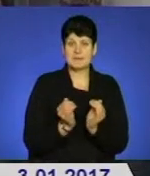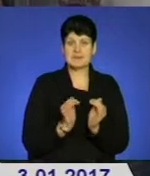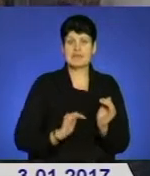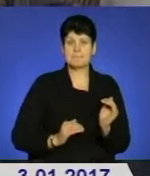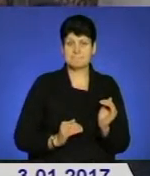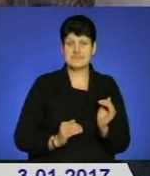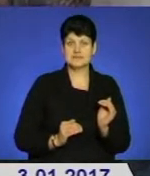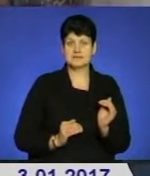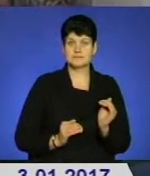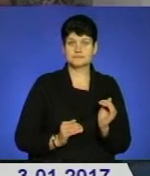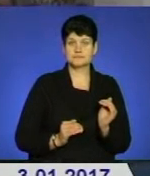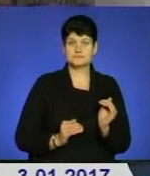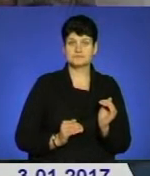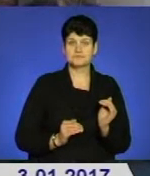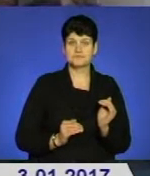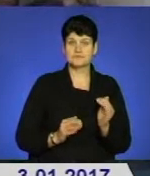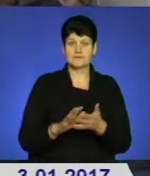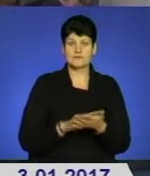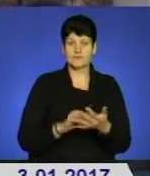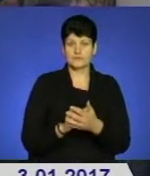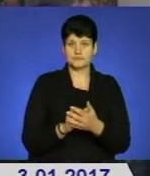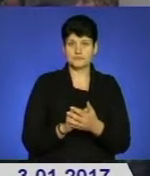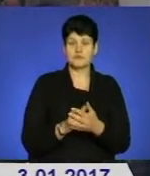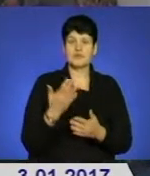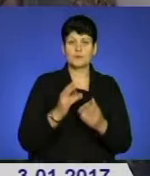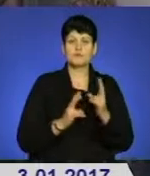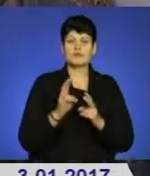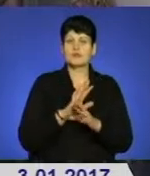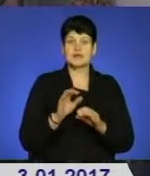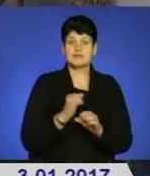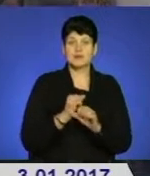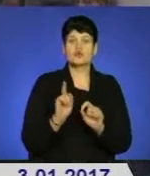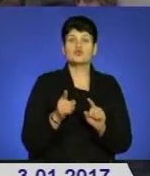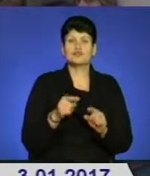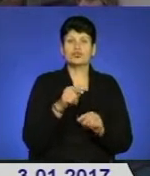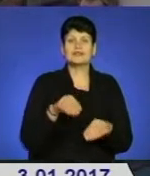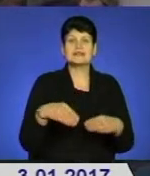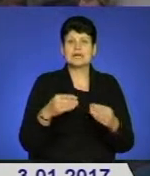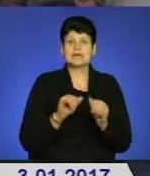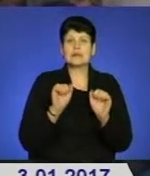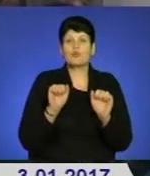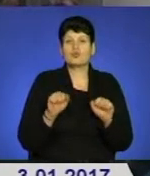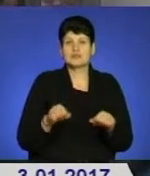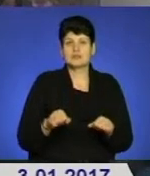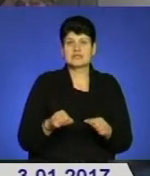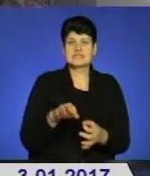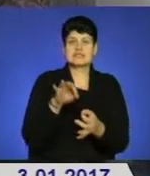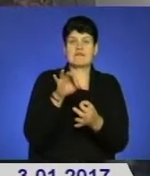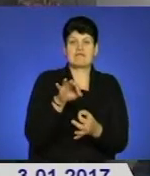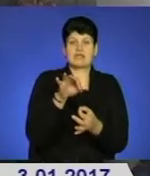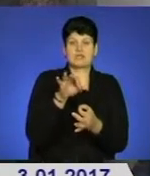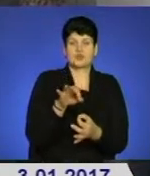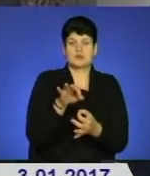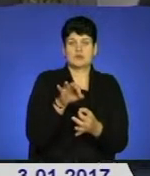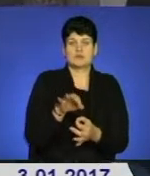бізнес доводять до цього. Якщо підприємство не працює, чому йому не дати можливість, ну так би мовити, зависнути,